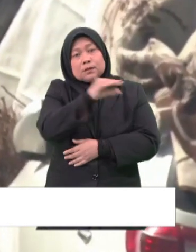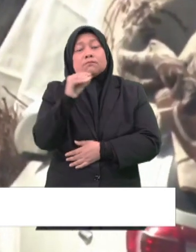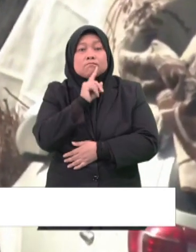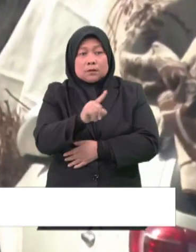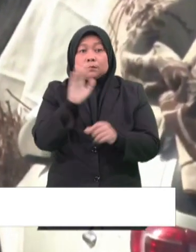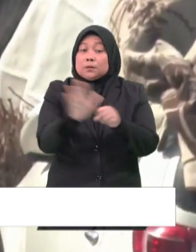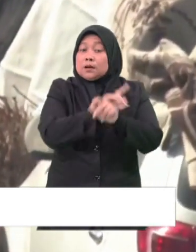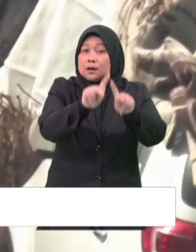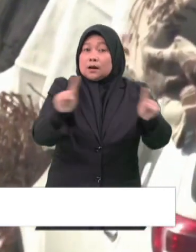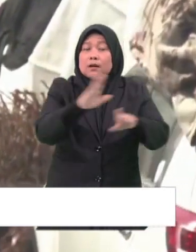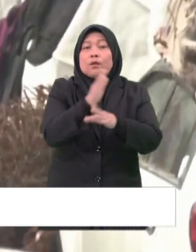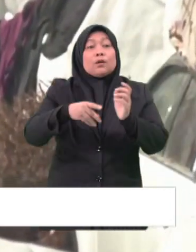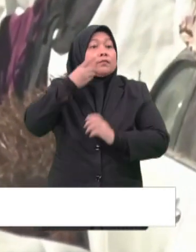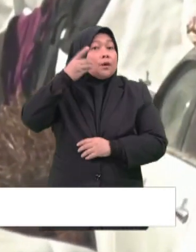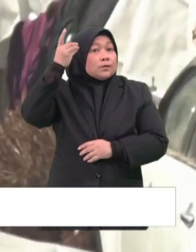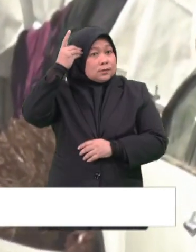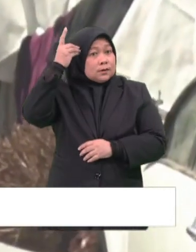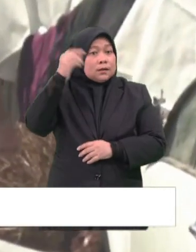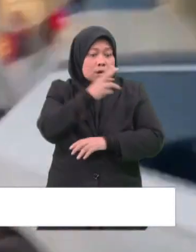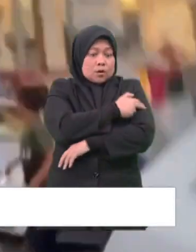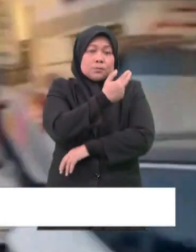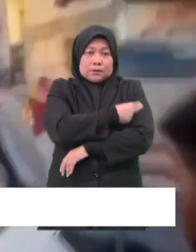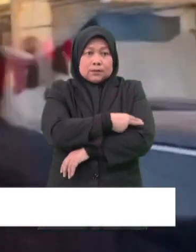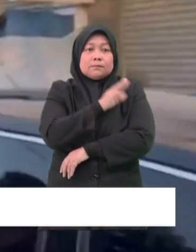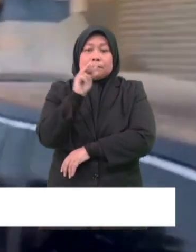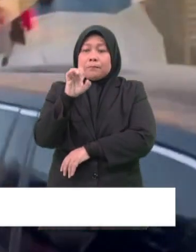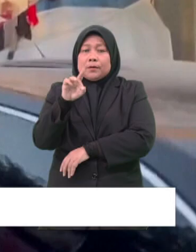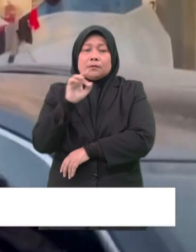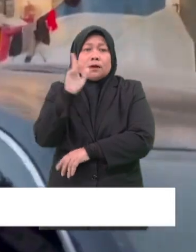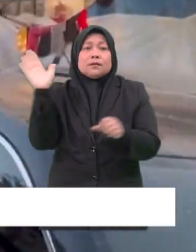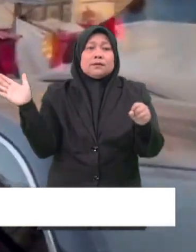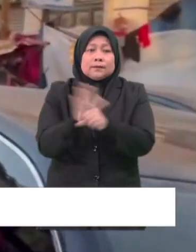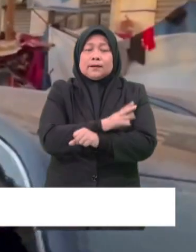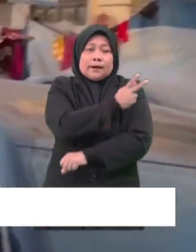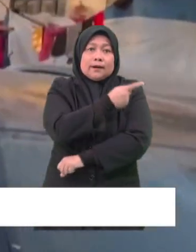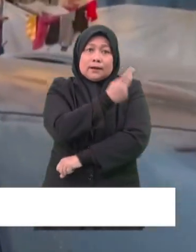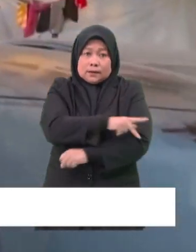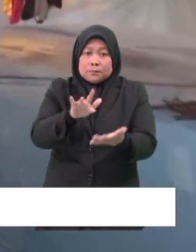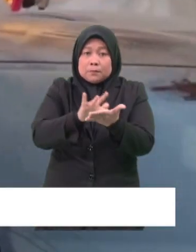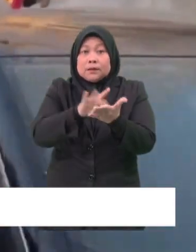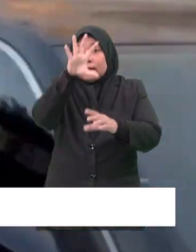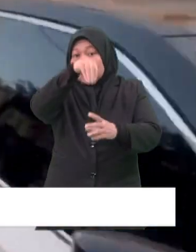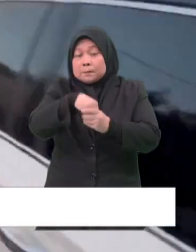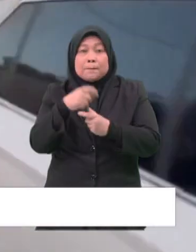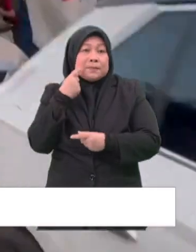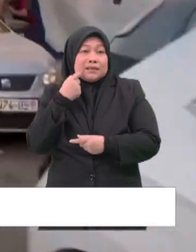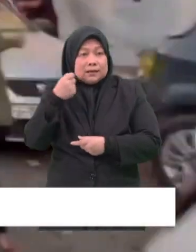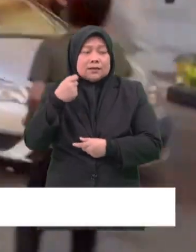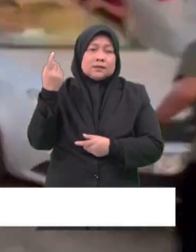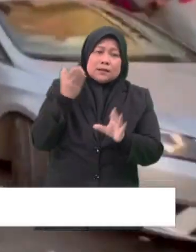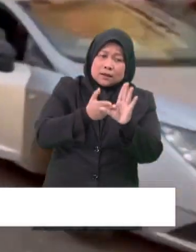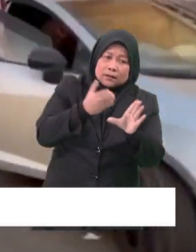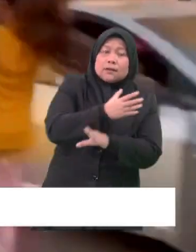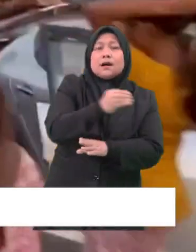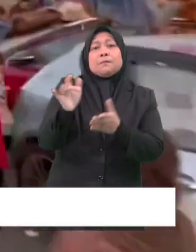keperluan kanak-kanak dan orang dewasa Hospital Medan itu juga bakal dilengkapi dengan klinik perubatan dalaman pergigian psikiateri